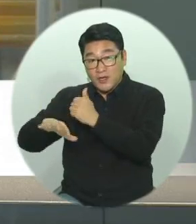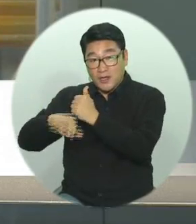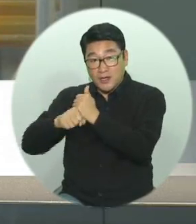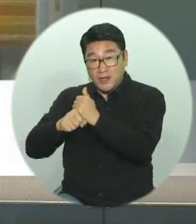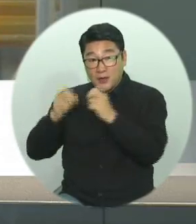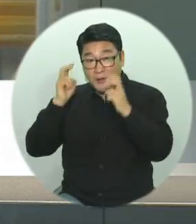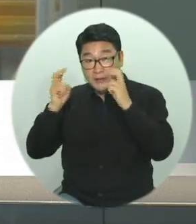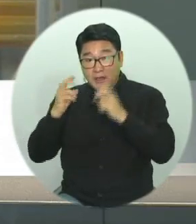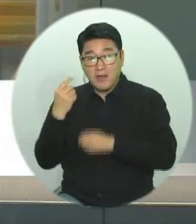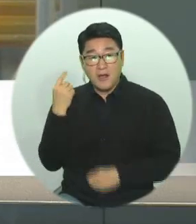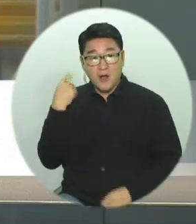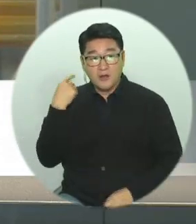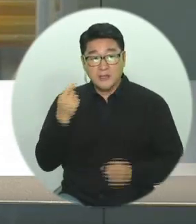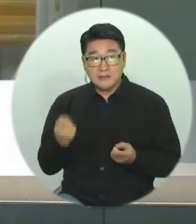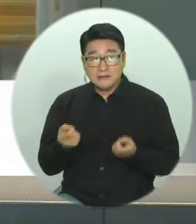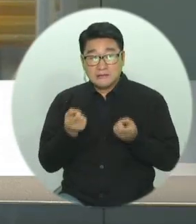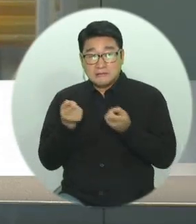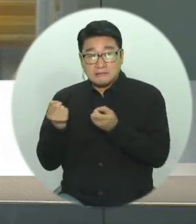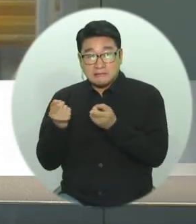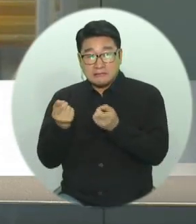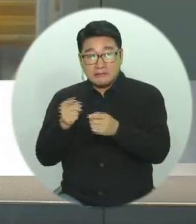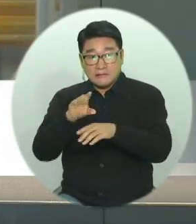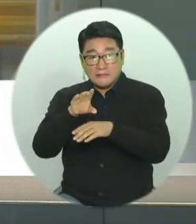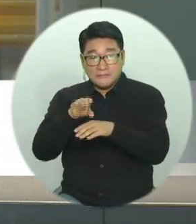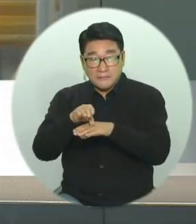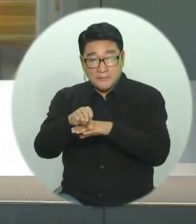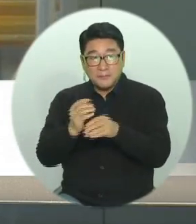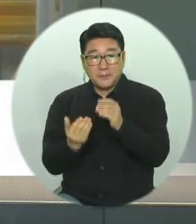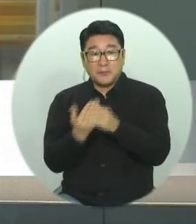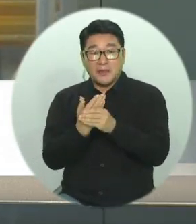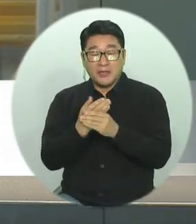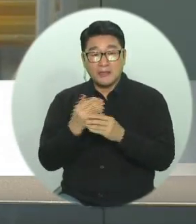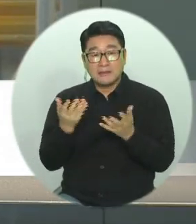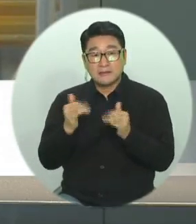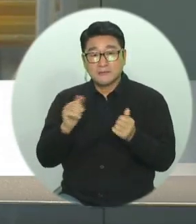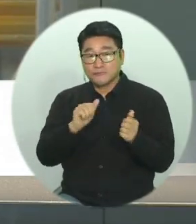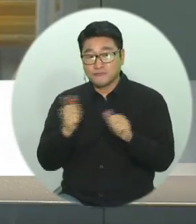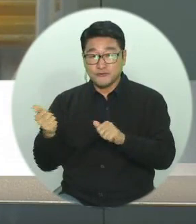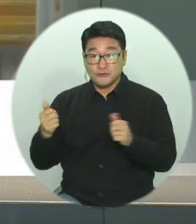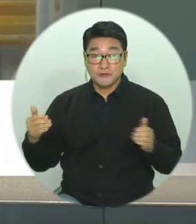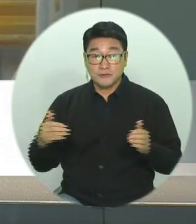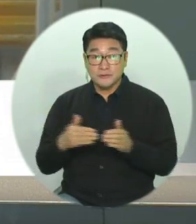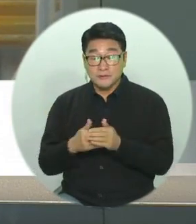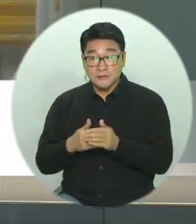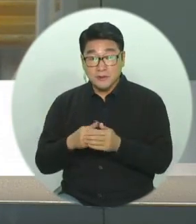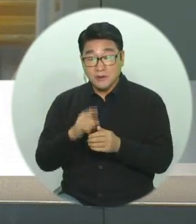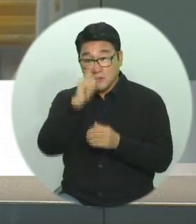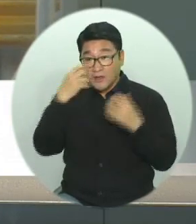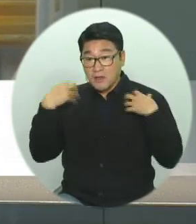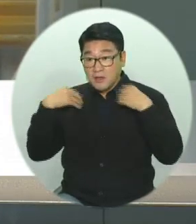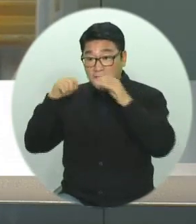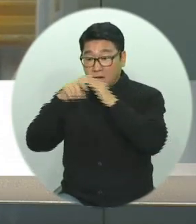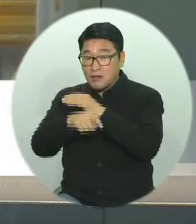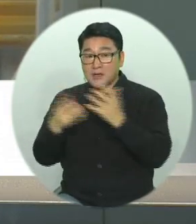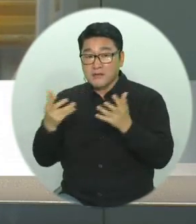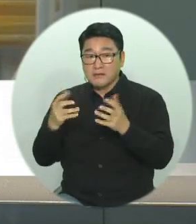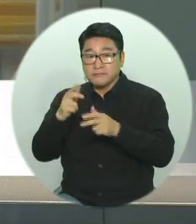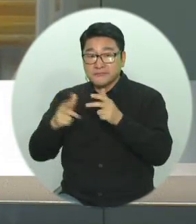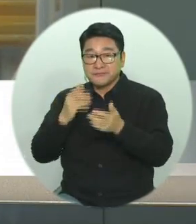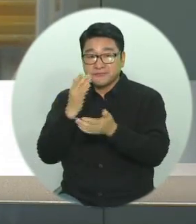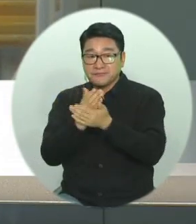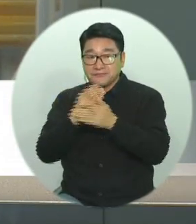업체에서 어제 지계차 안전 사고가 발생해 노동자가 숨겼습니다 노동청이이 업체 가동 중단을